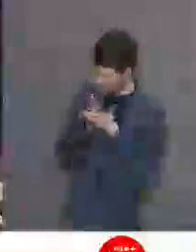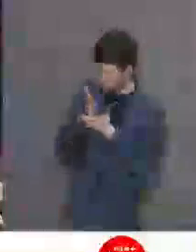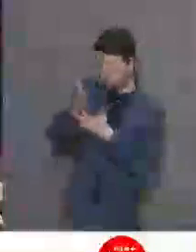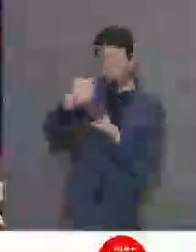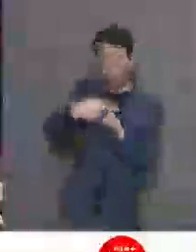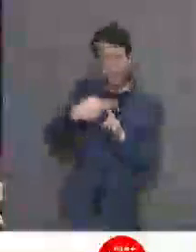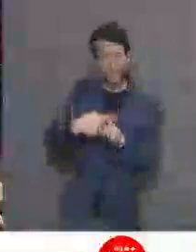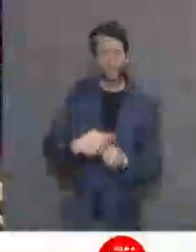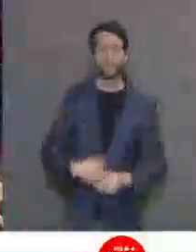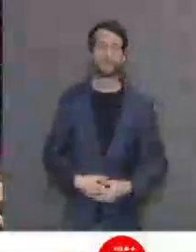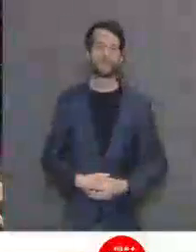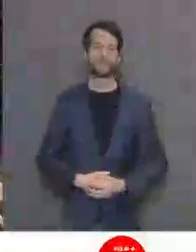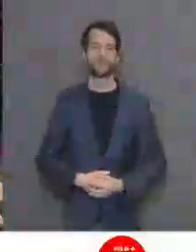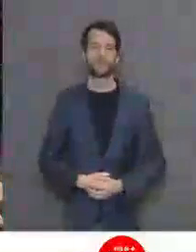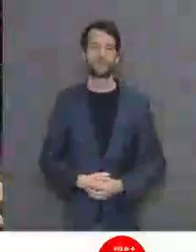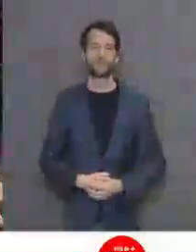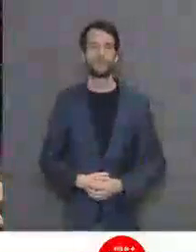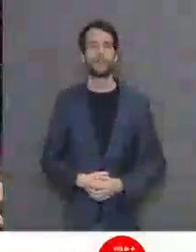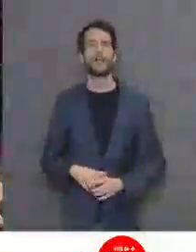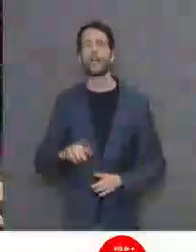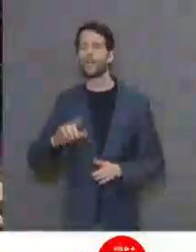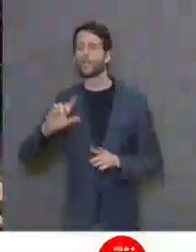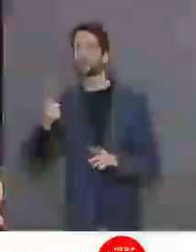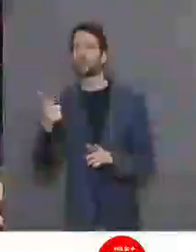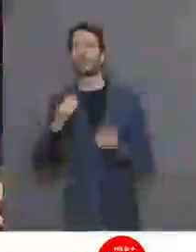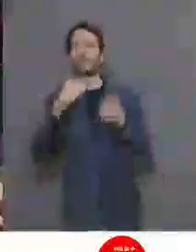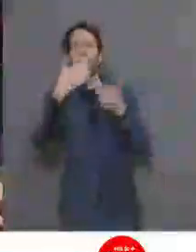sens. Sur le deuxième amendement,